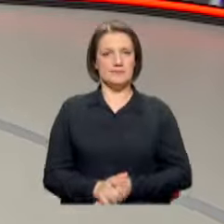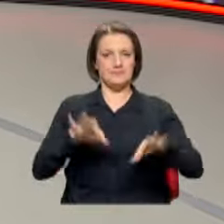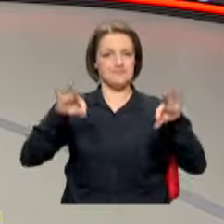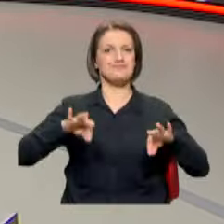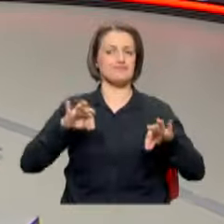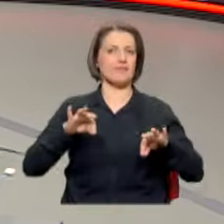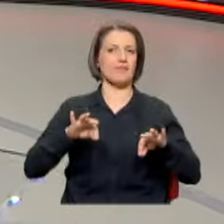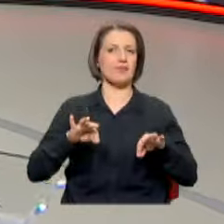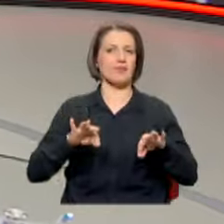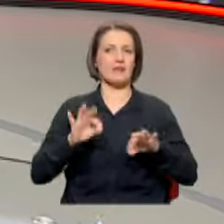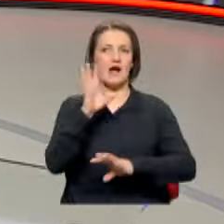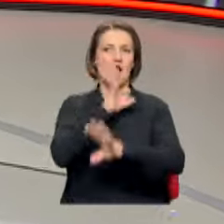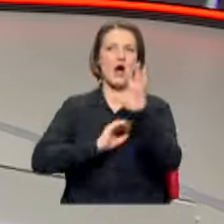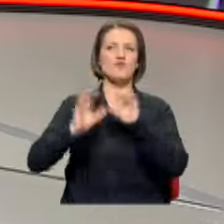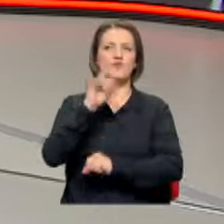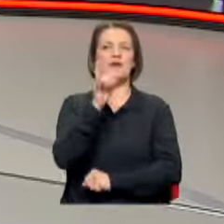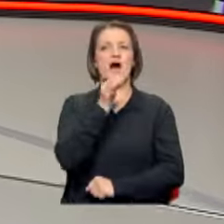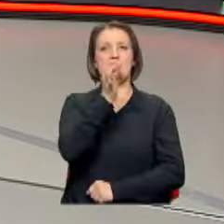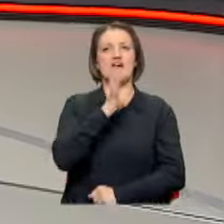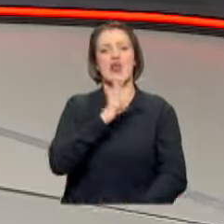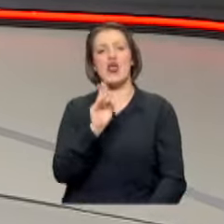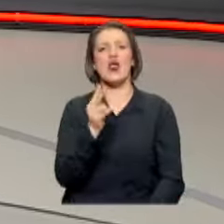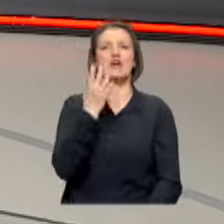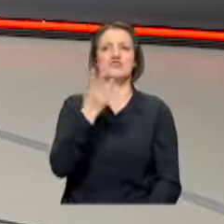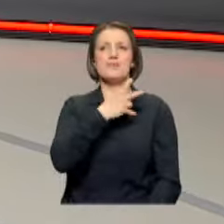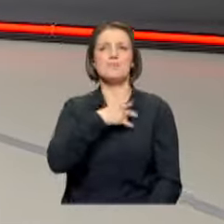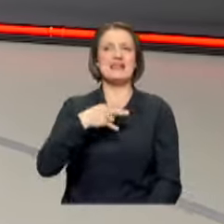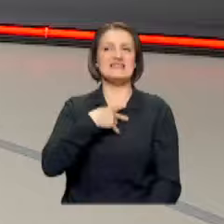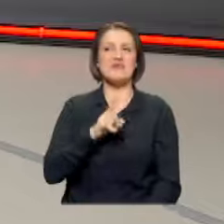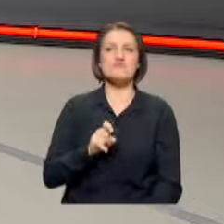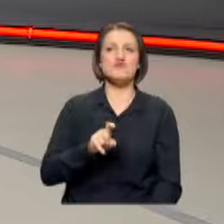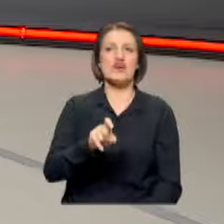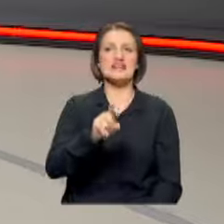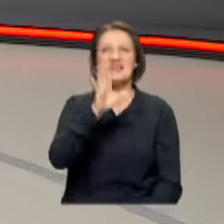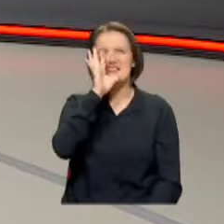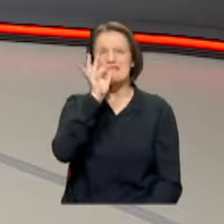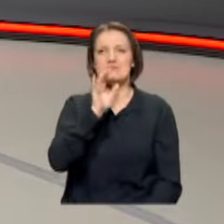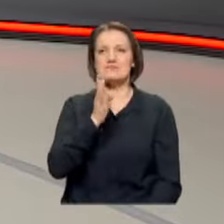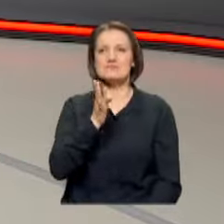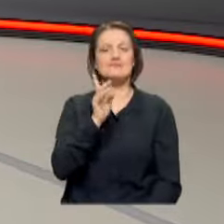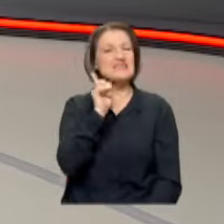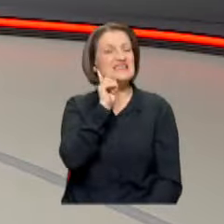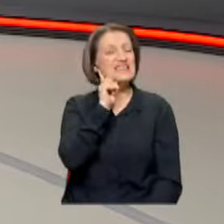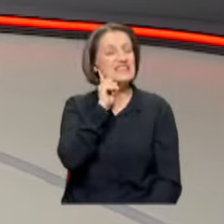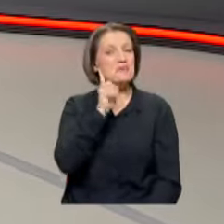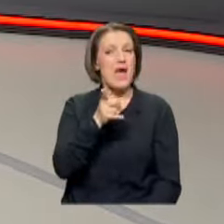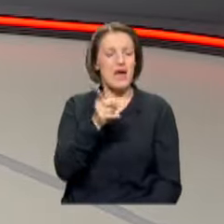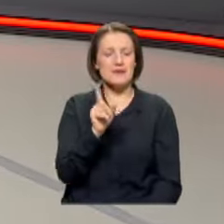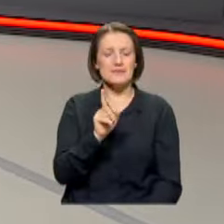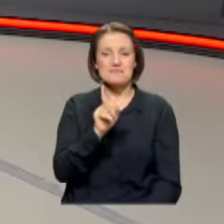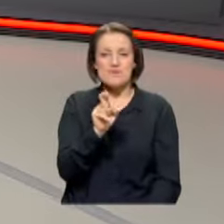Geldik. Afyon'dan bir haber var. İlginç bir haber. Belediyeye böcekleri kim yerleştirdi? Bir dinleme skandalı